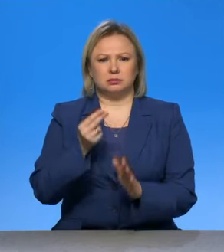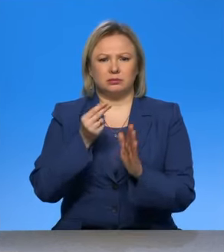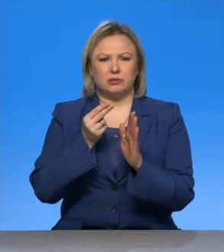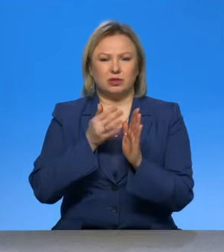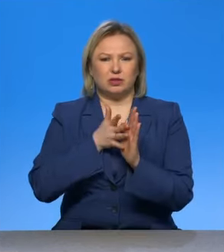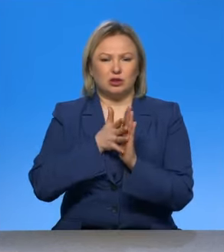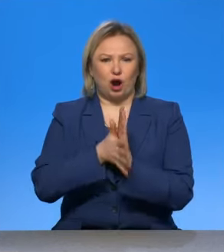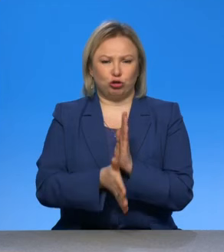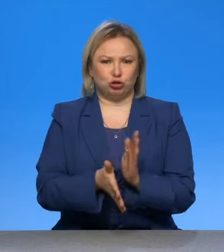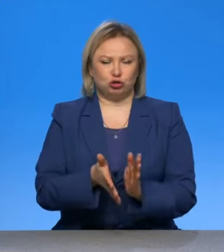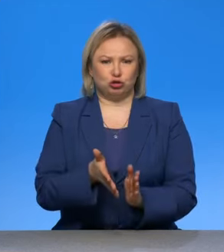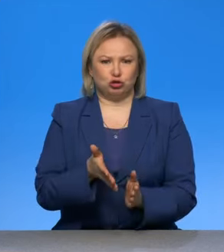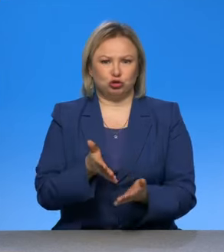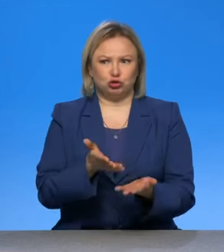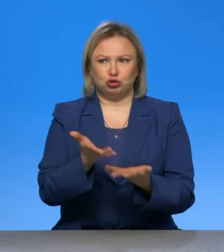основном